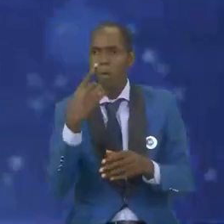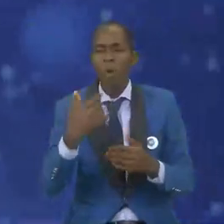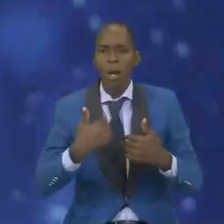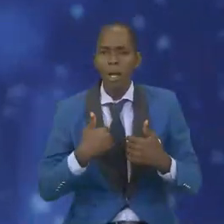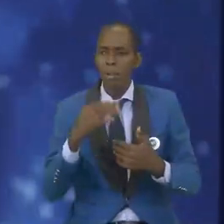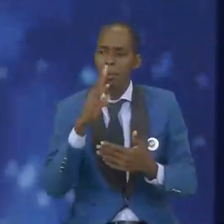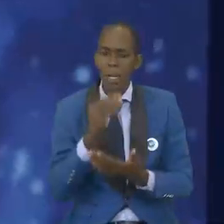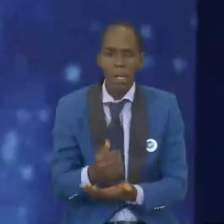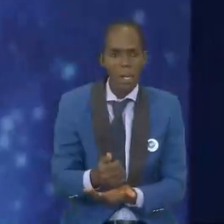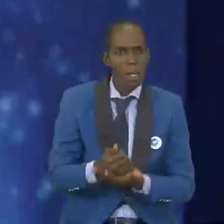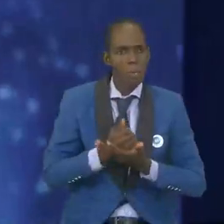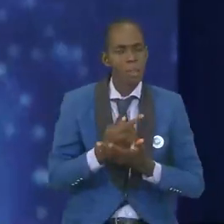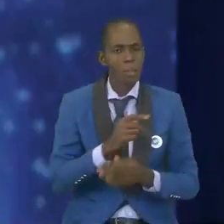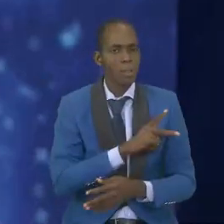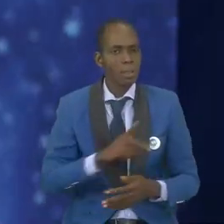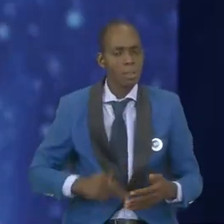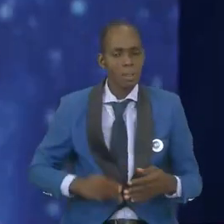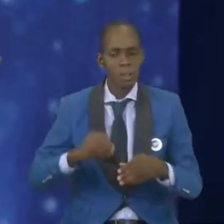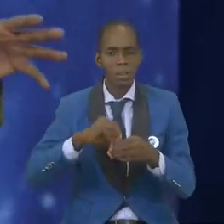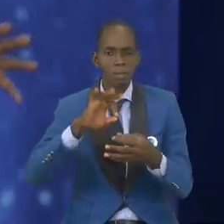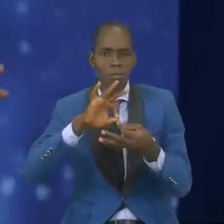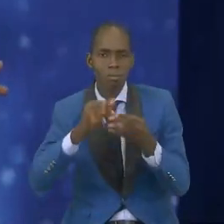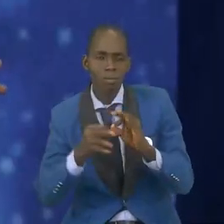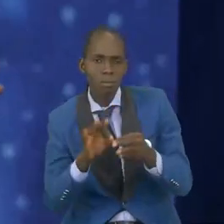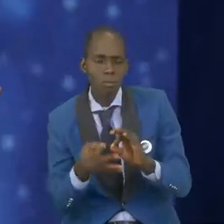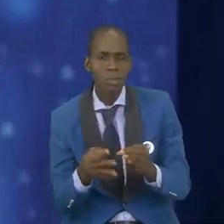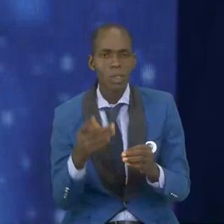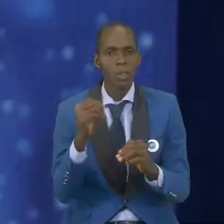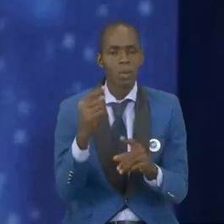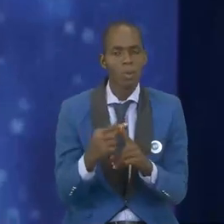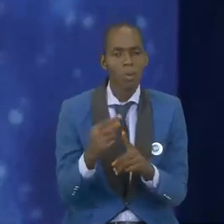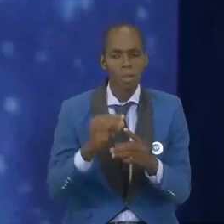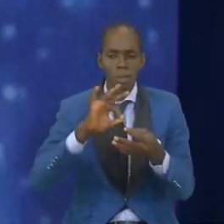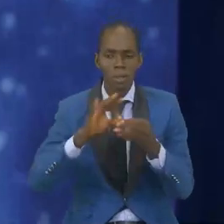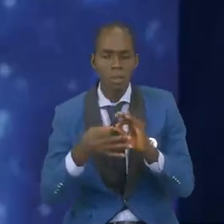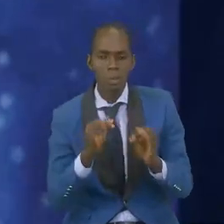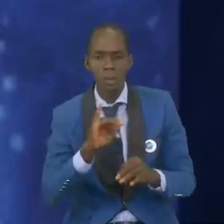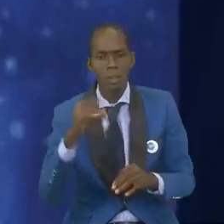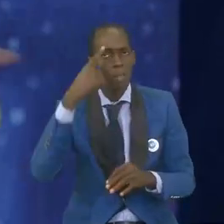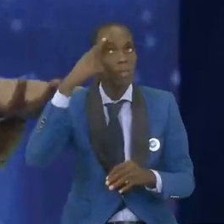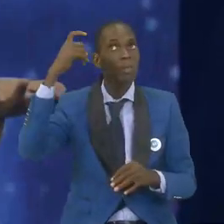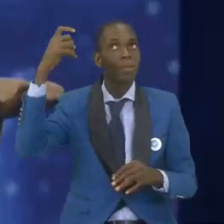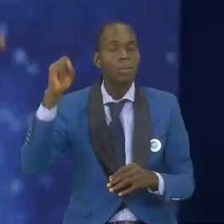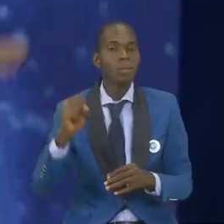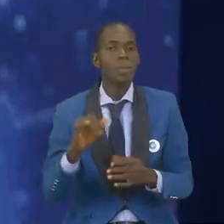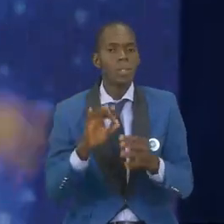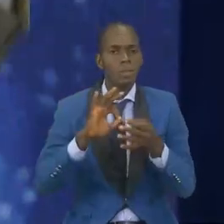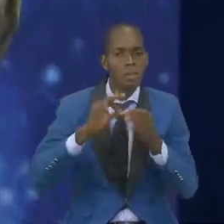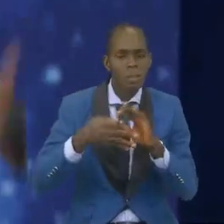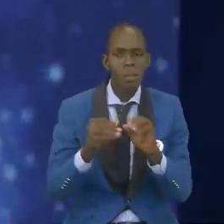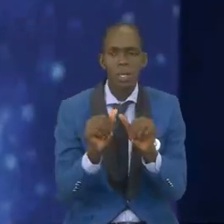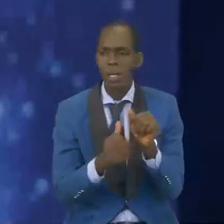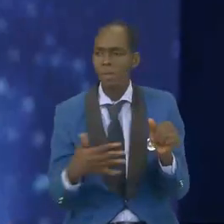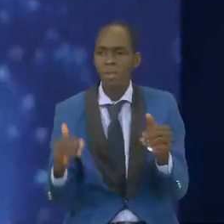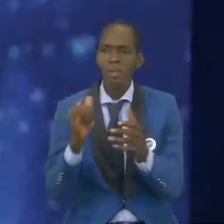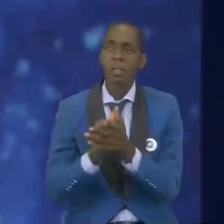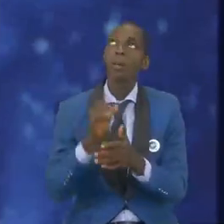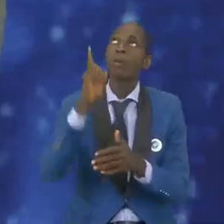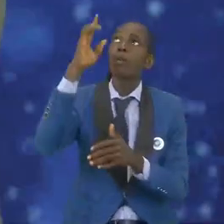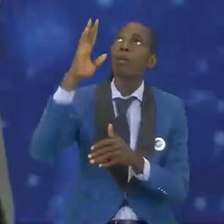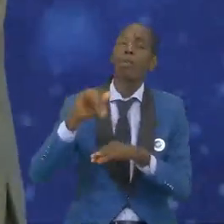l'homme qui a été un instrument dans l'interprétation de la parole, dans l'interprétation